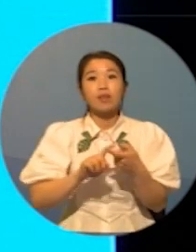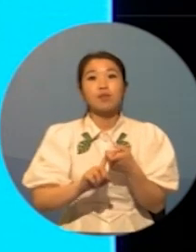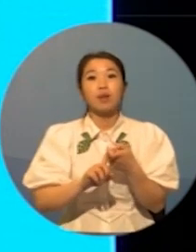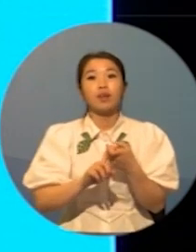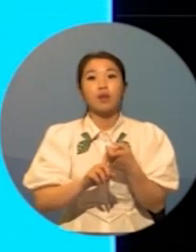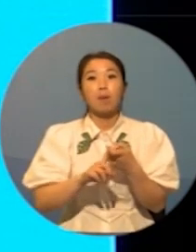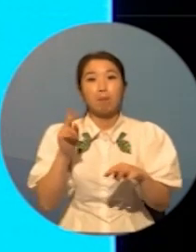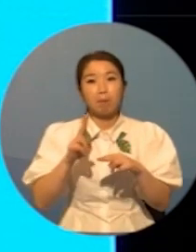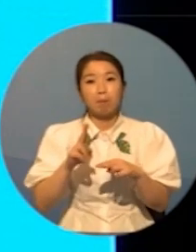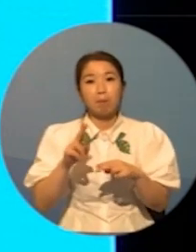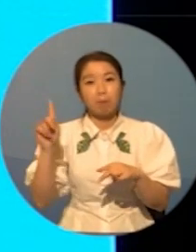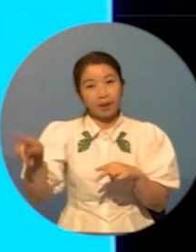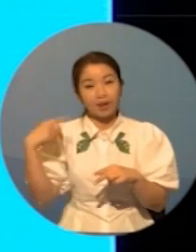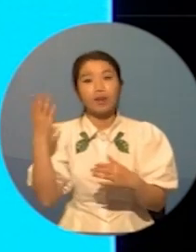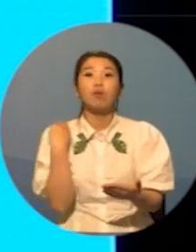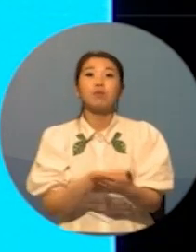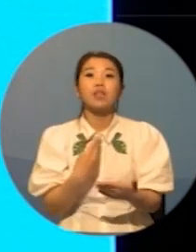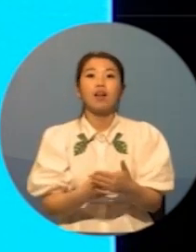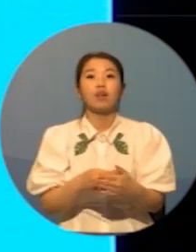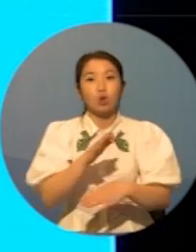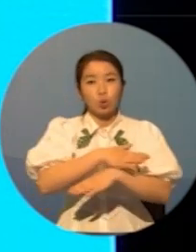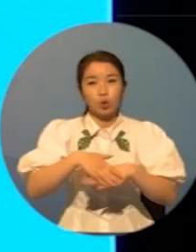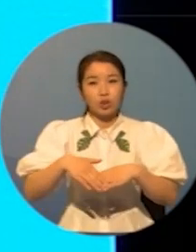Мысалы, көшені тазалау,